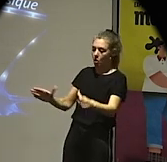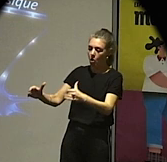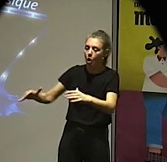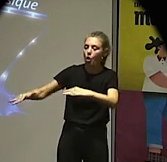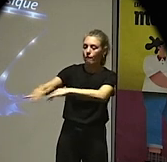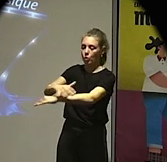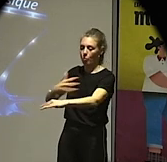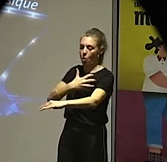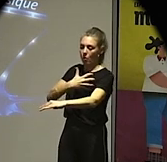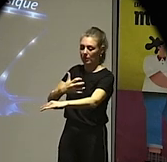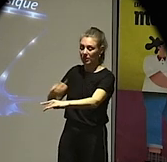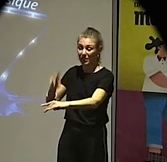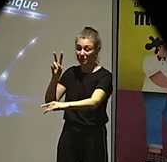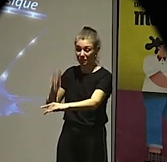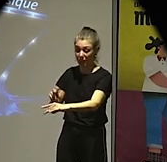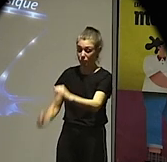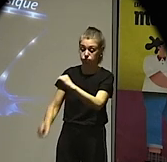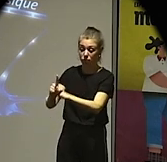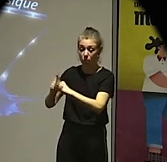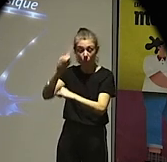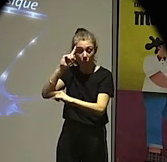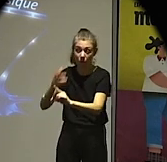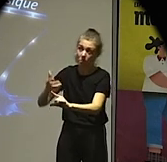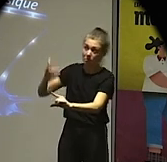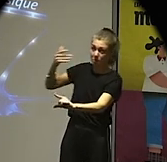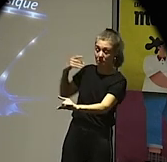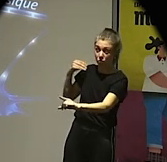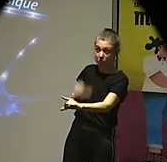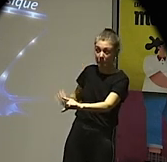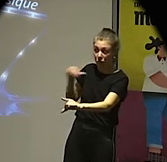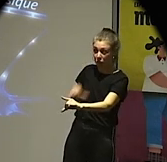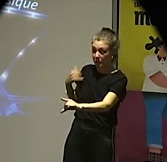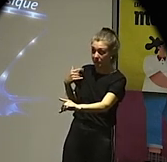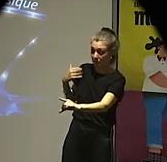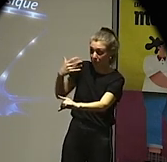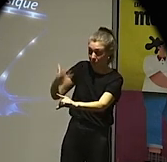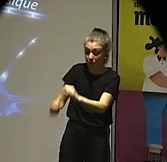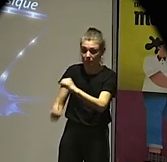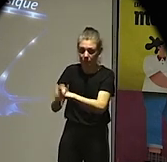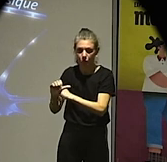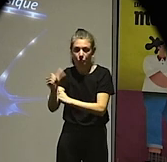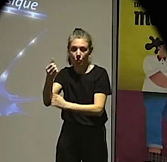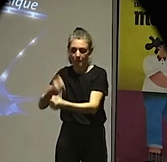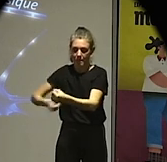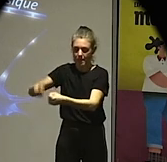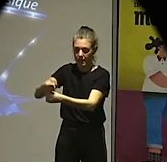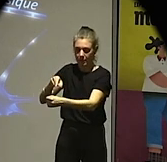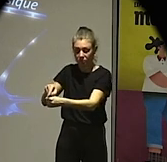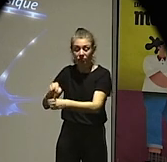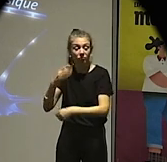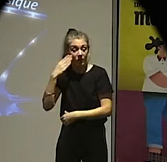méthodologique, il n'y avait encore eu aucune étude. L'environnement enrichi, c'est un concept qui vient des modèles murins, chez des rats et des